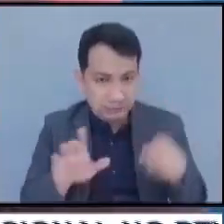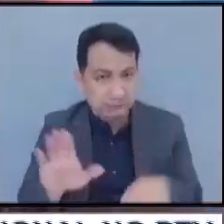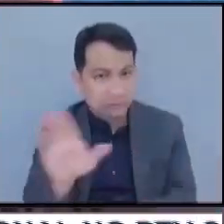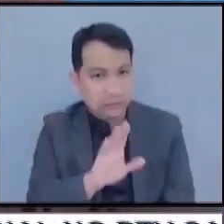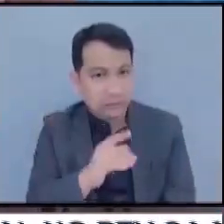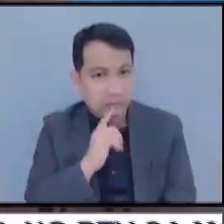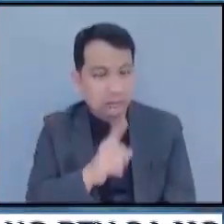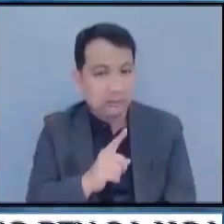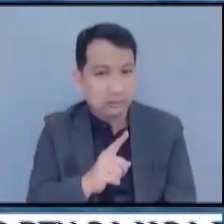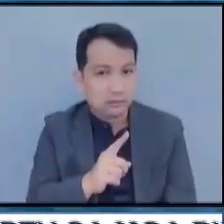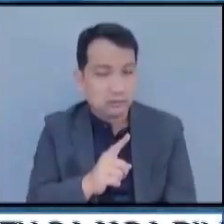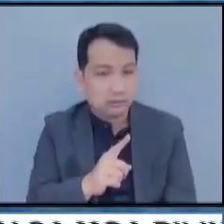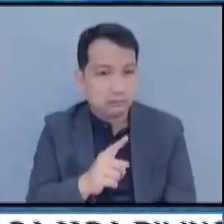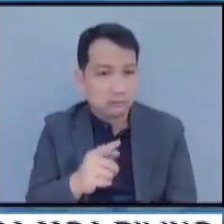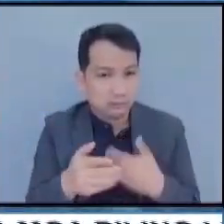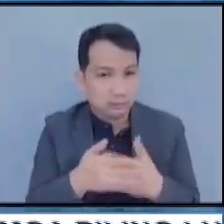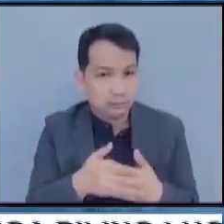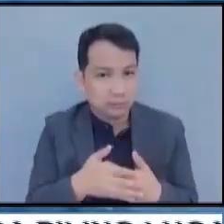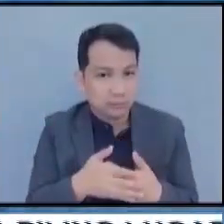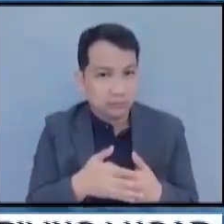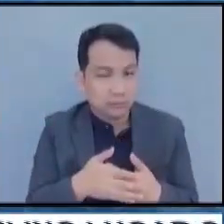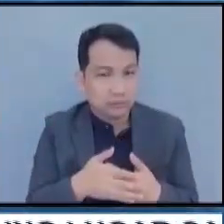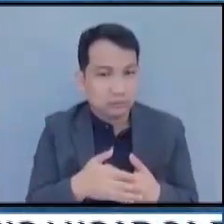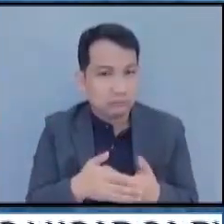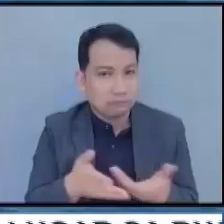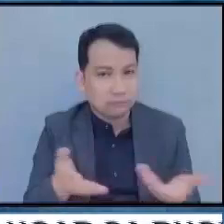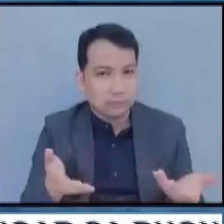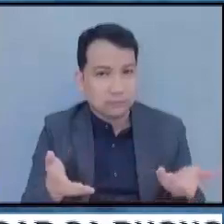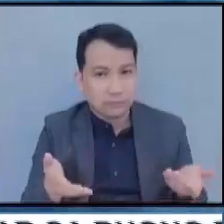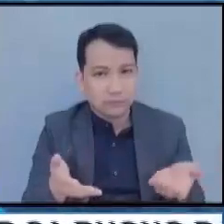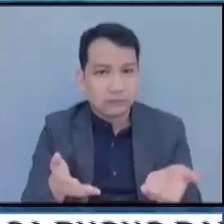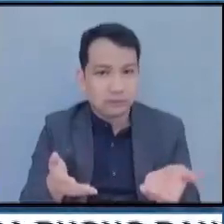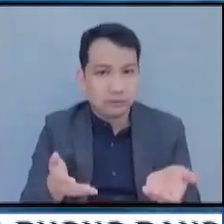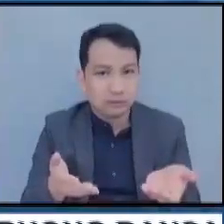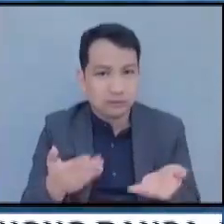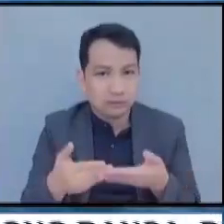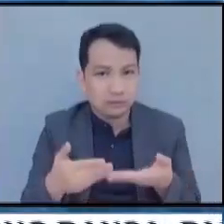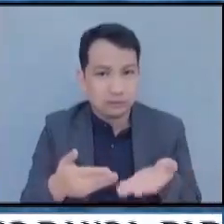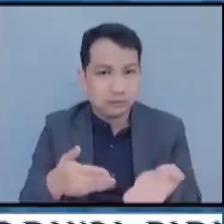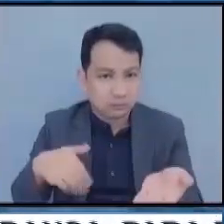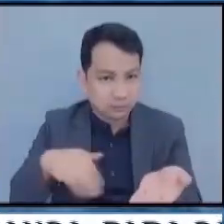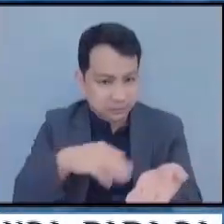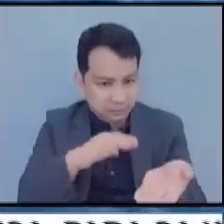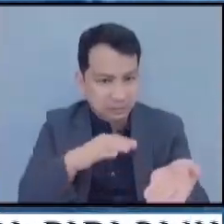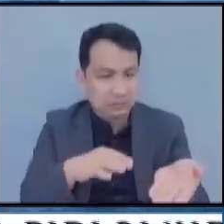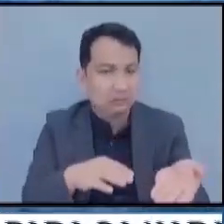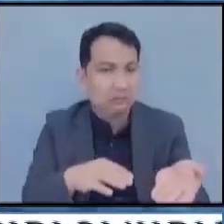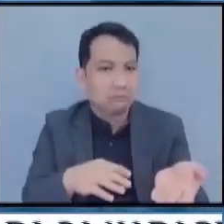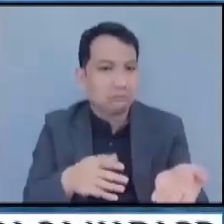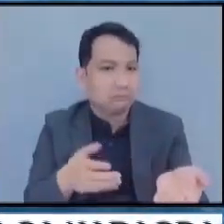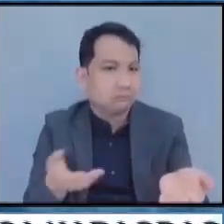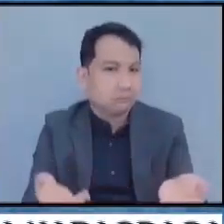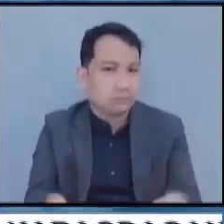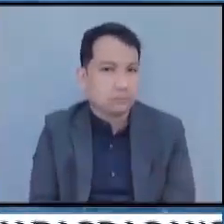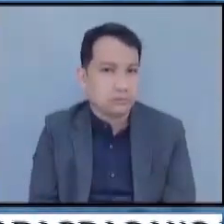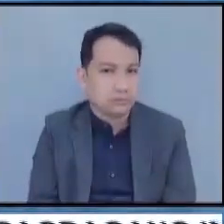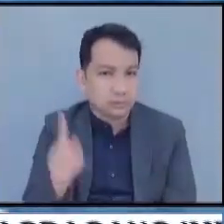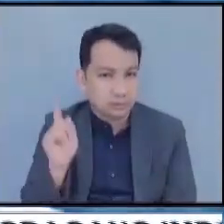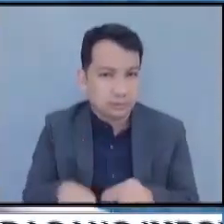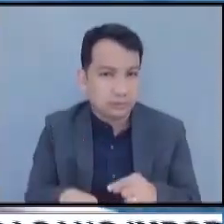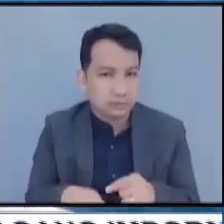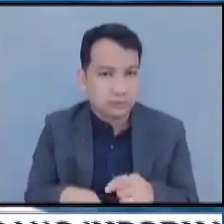nasa Bukana na sir, halos tinataboy na yung mga service. Kaya hindi kayo makakapasok